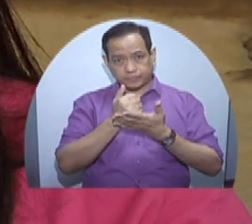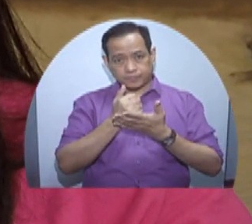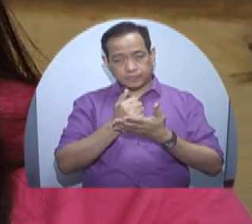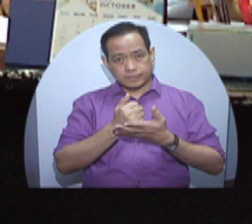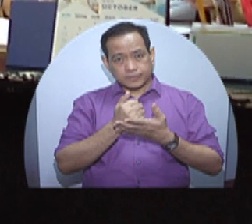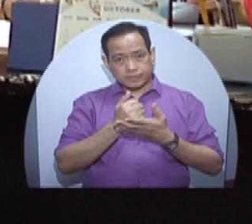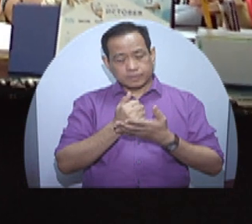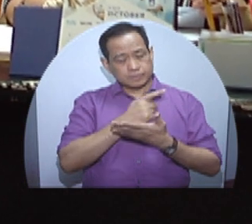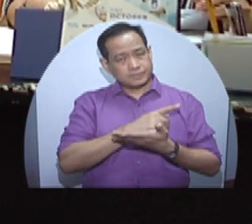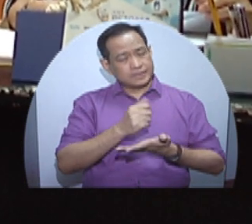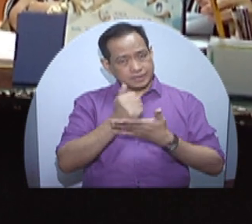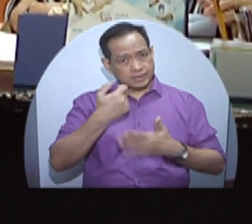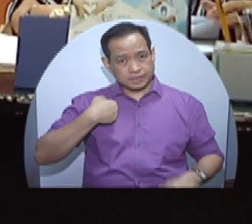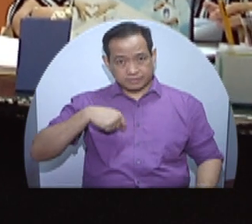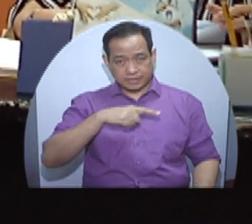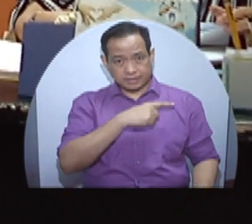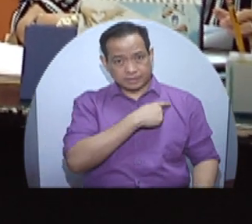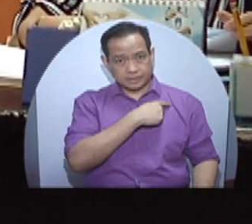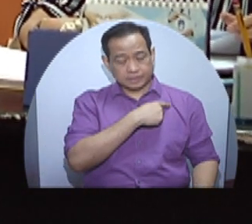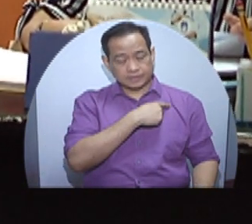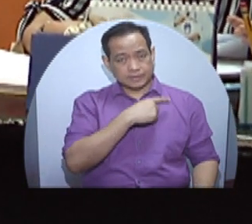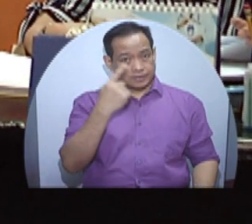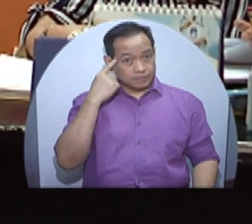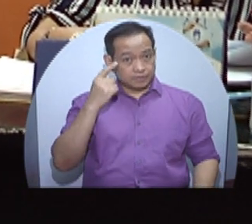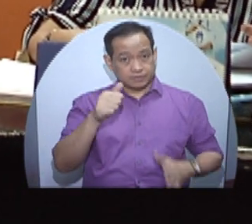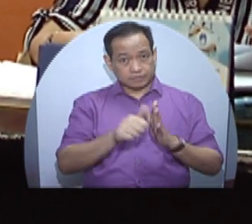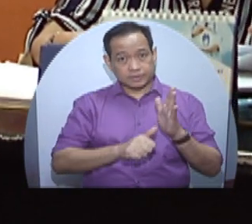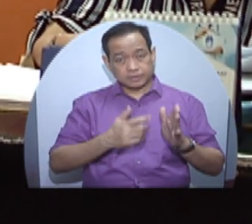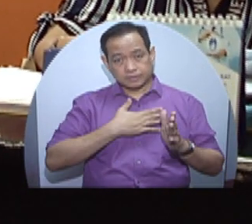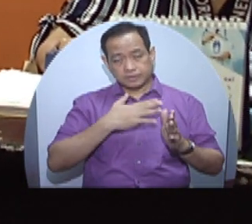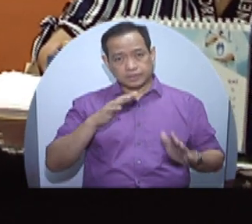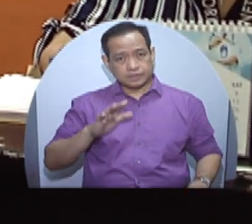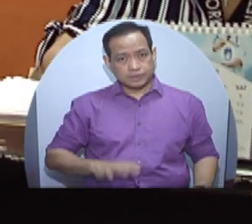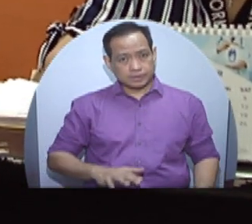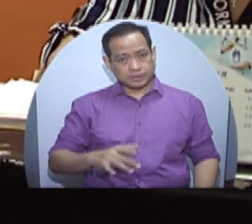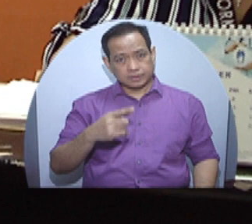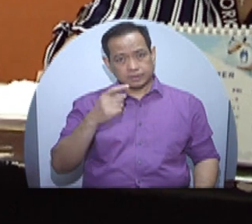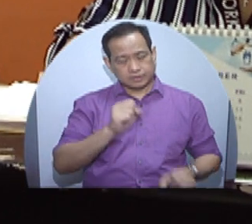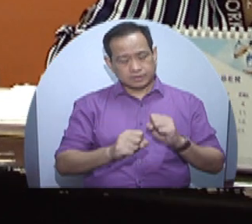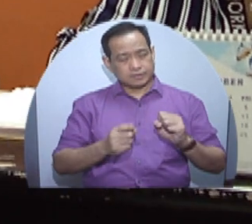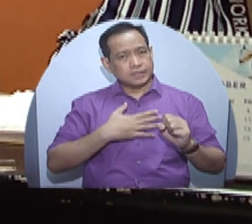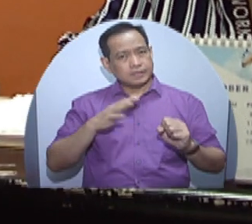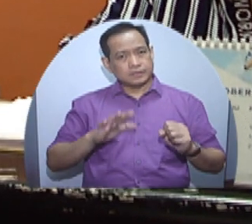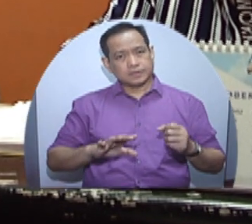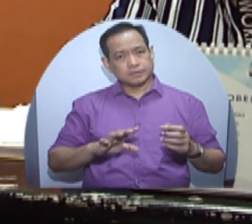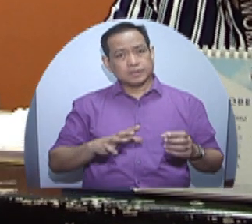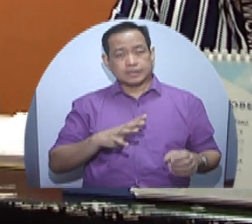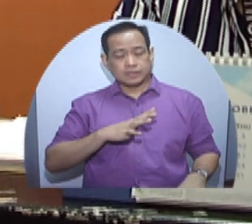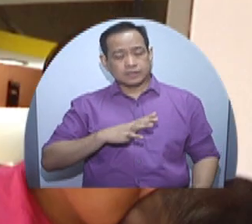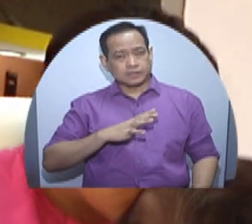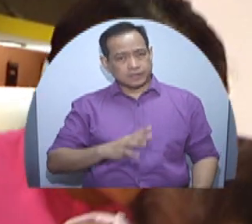na tulungan niyo po kami sa operasyon po ng anak ko para po maging maayos po